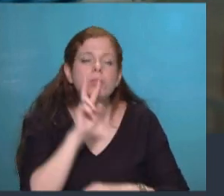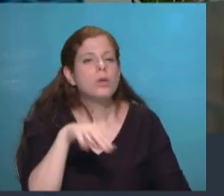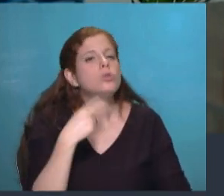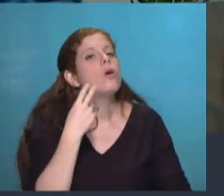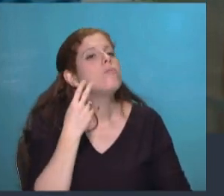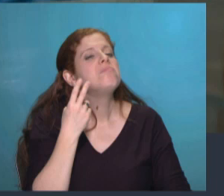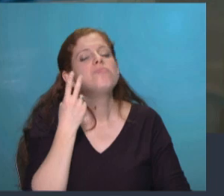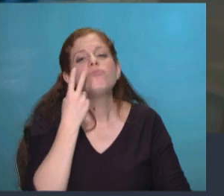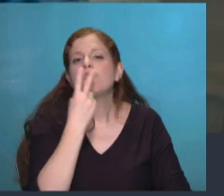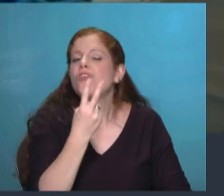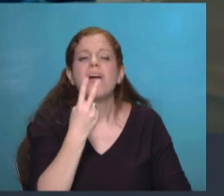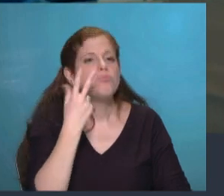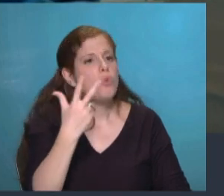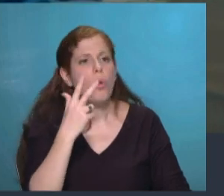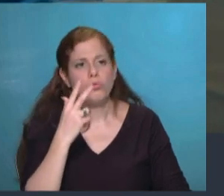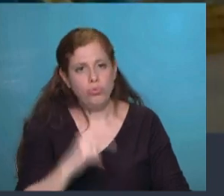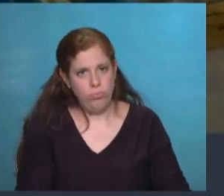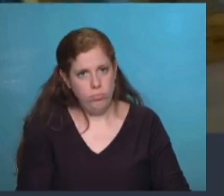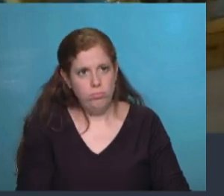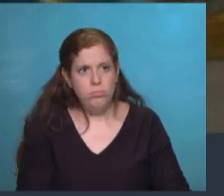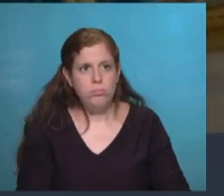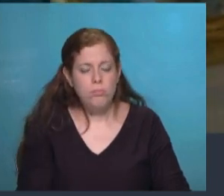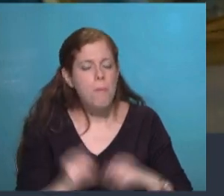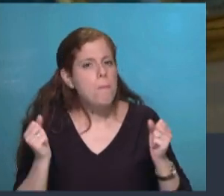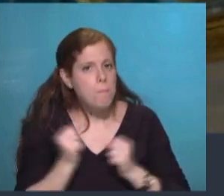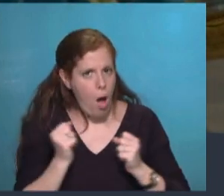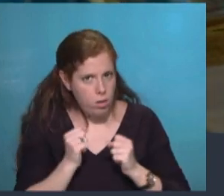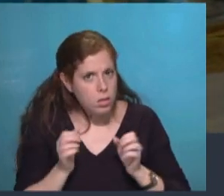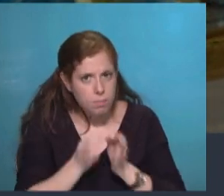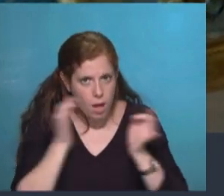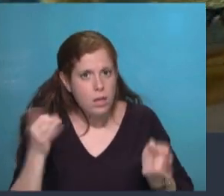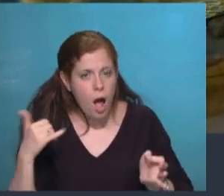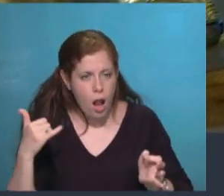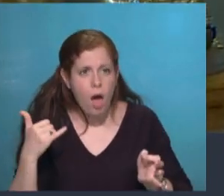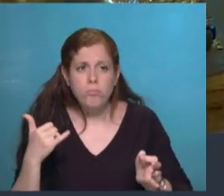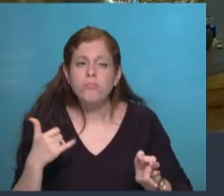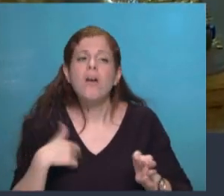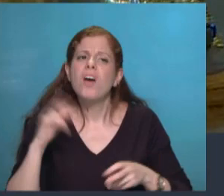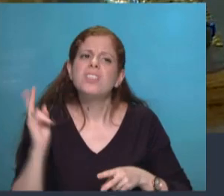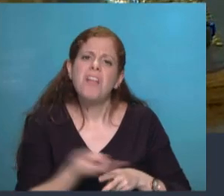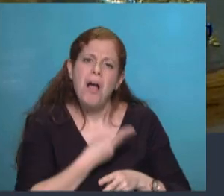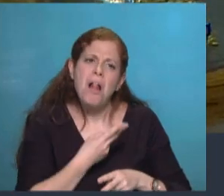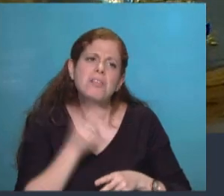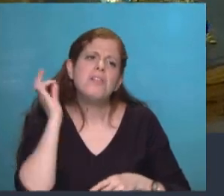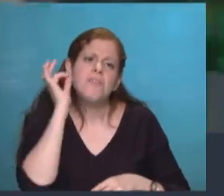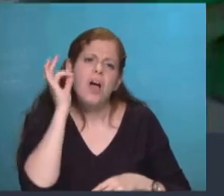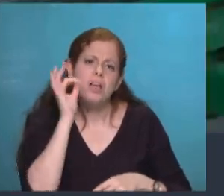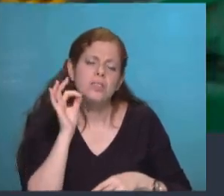לנו איזה 2-3. פחדתי בהתחלה, ואז התרגלתי לאזעקות